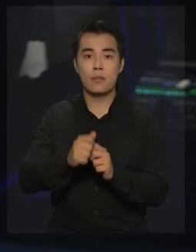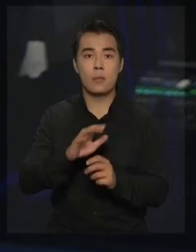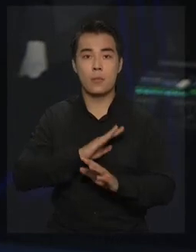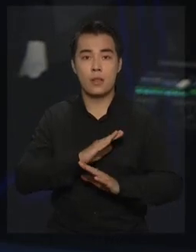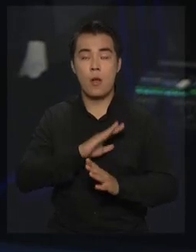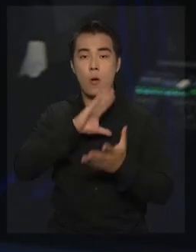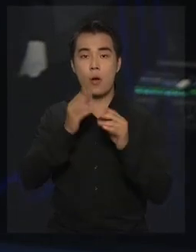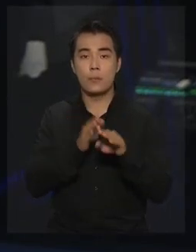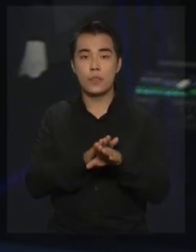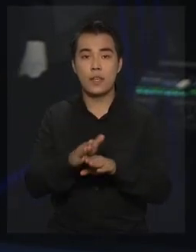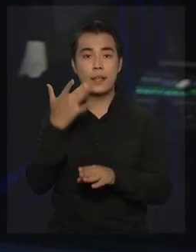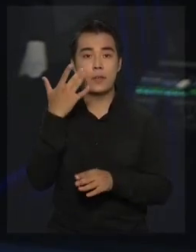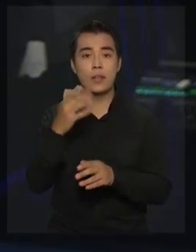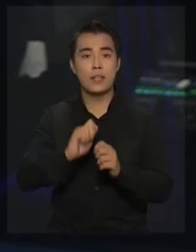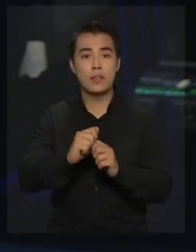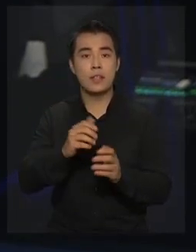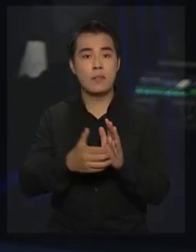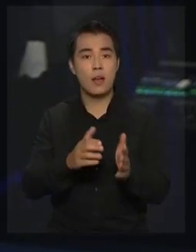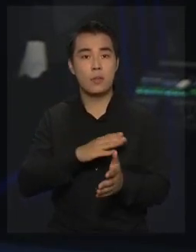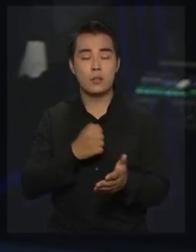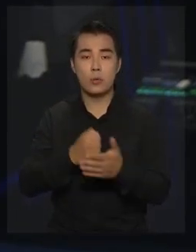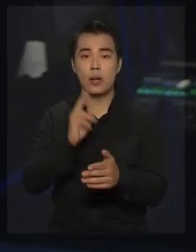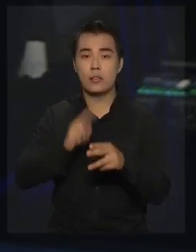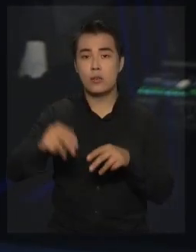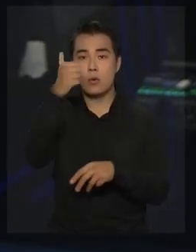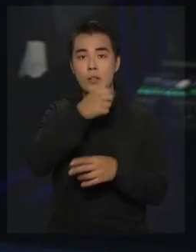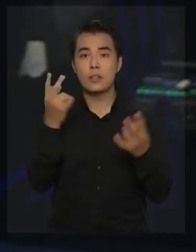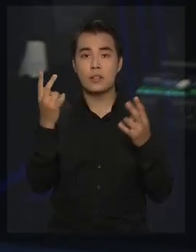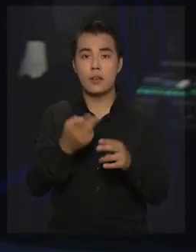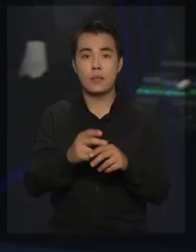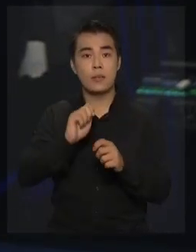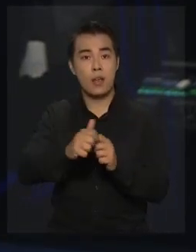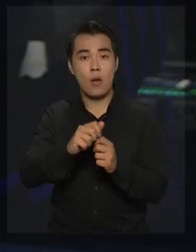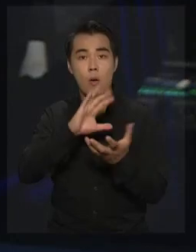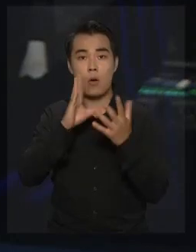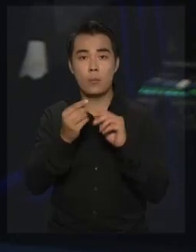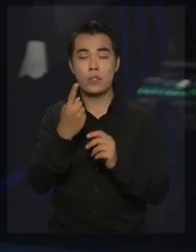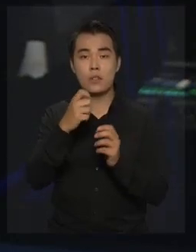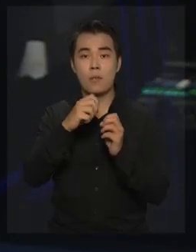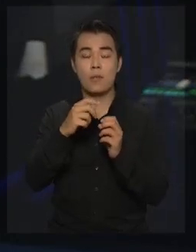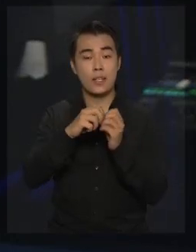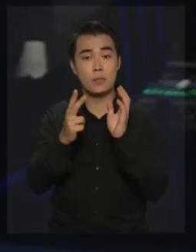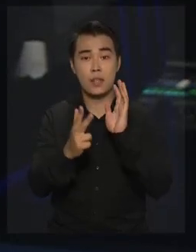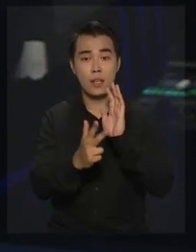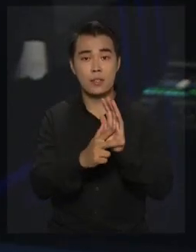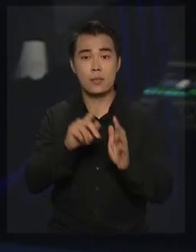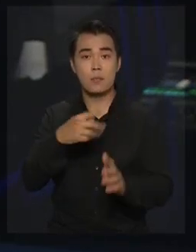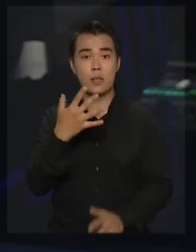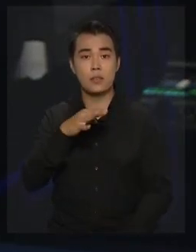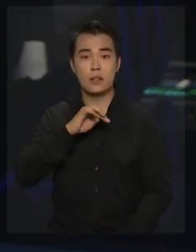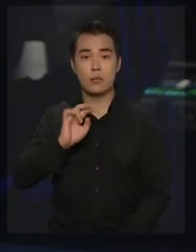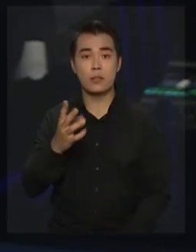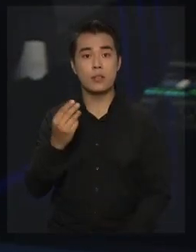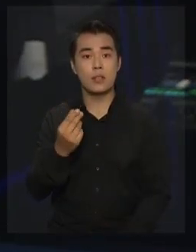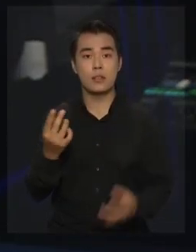в том числе и иностранных. До конца года необходимо влить в основной капитал не менее 18,5 триллионов